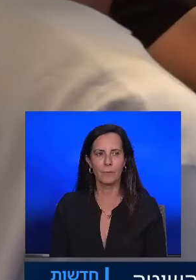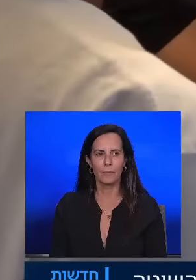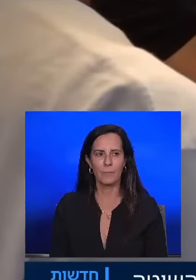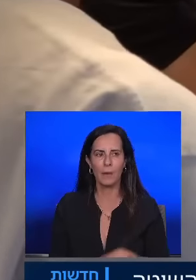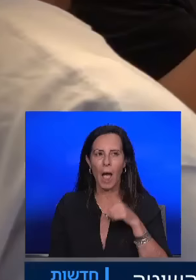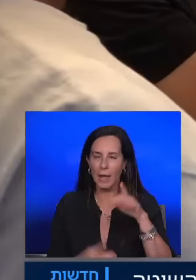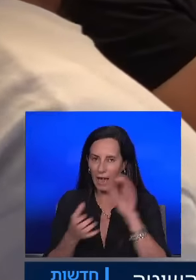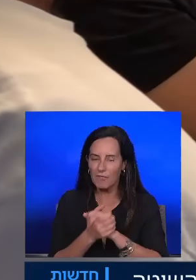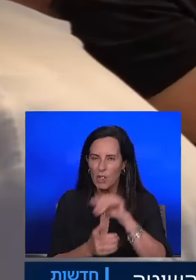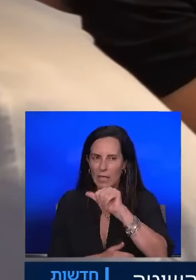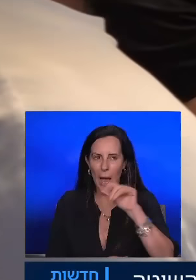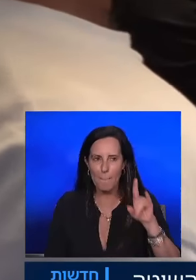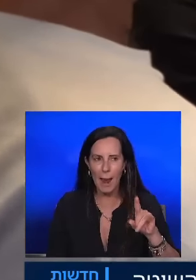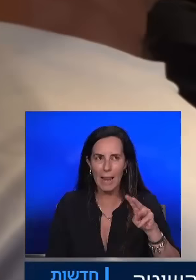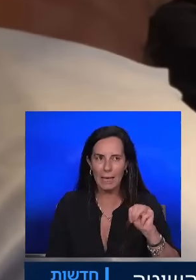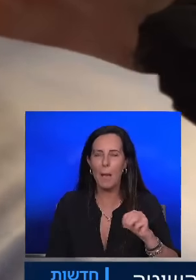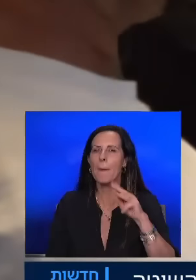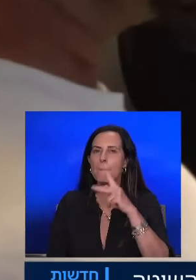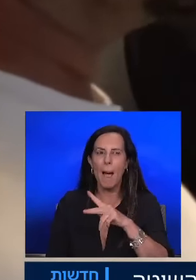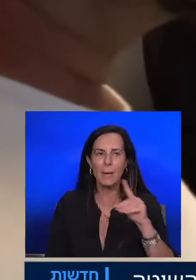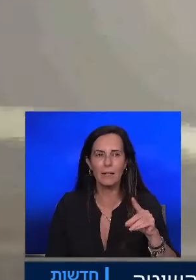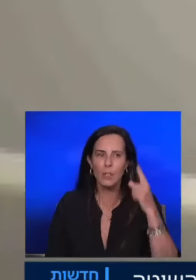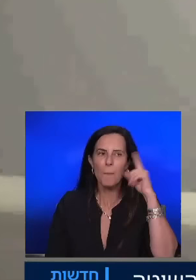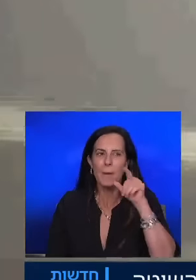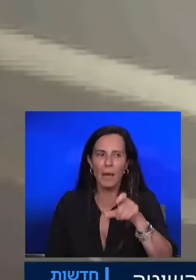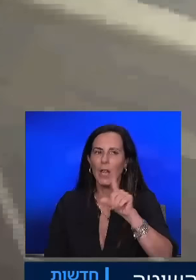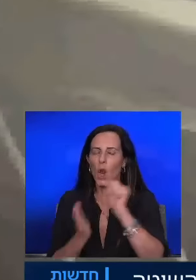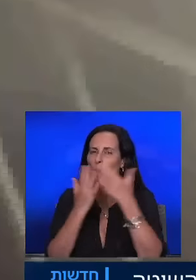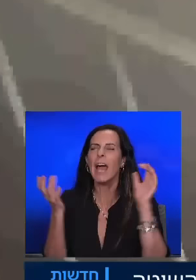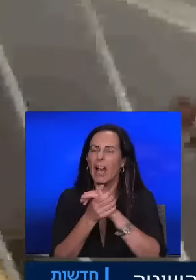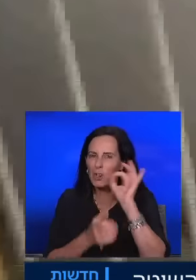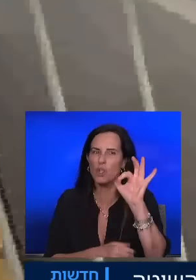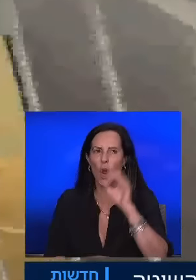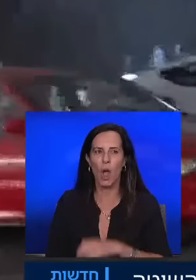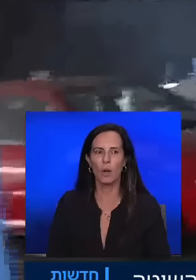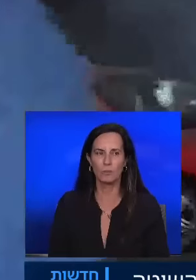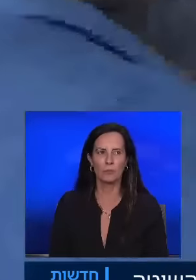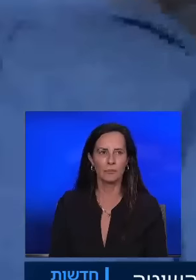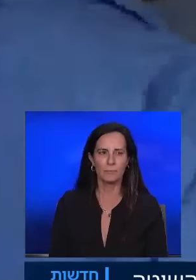חבר של איתי מלכי מפאפה דיגיטל, אני יודע מי אתה, אתה לא יכול, אתה חבר שלו.